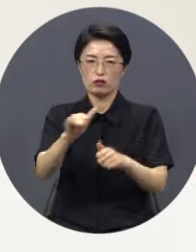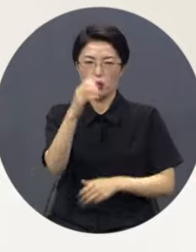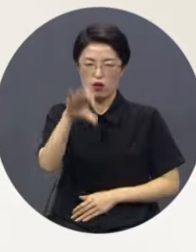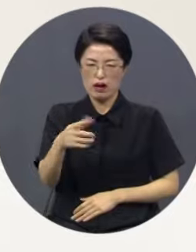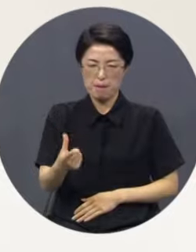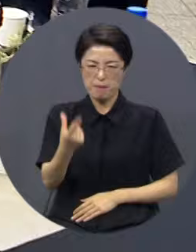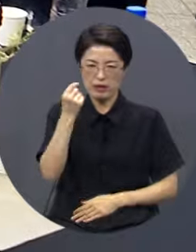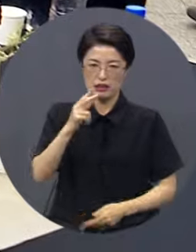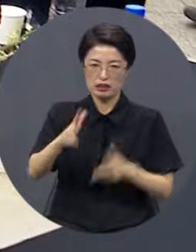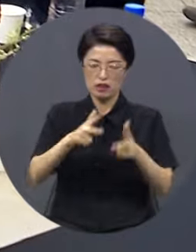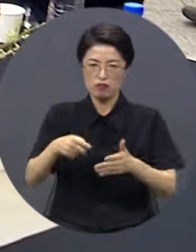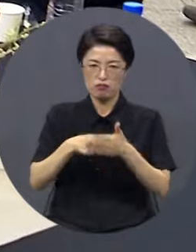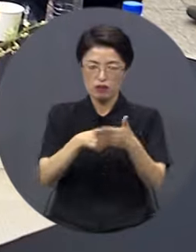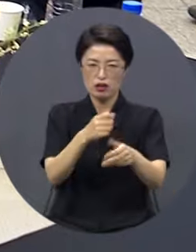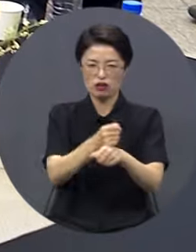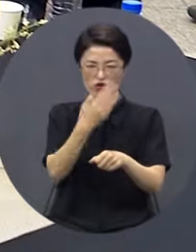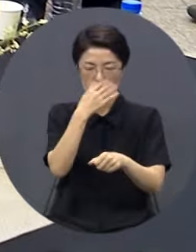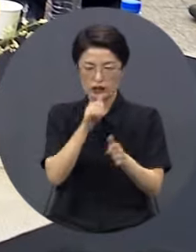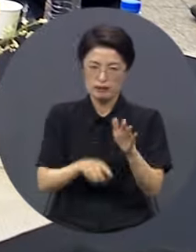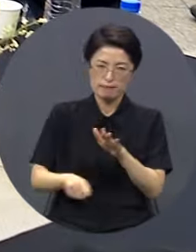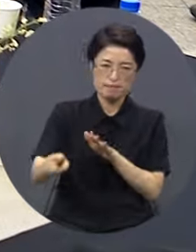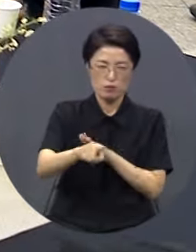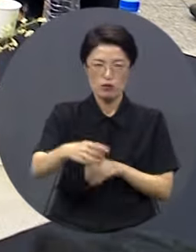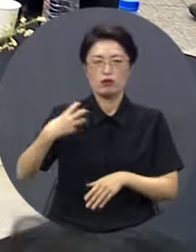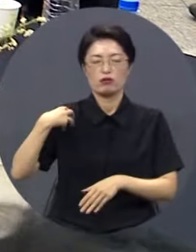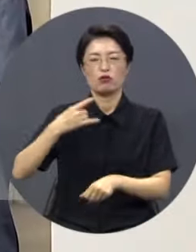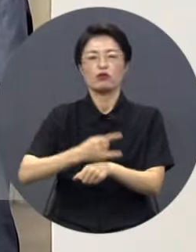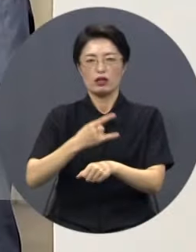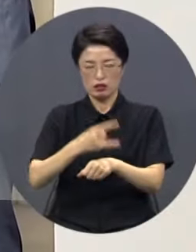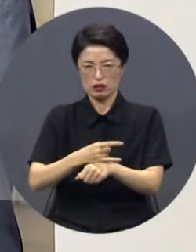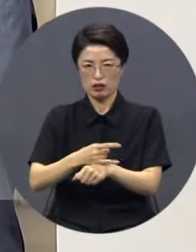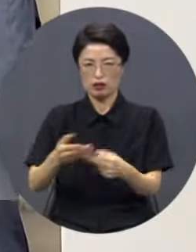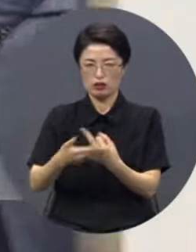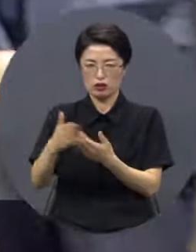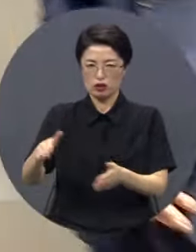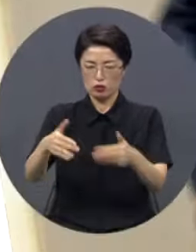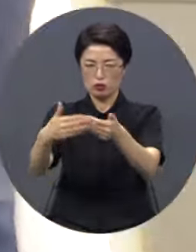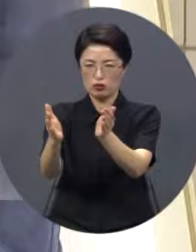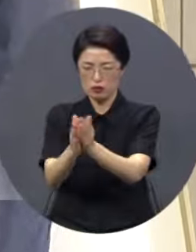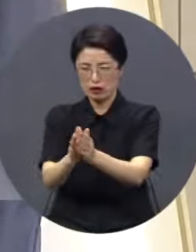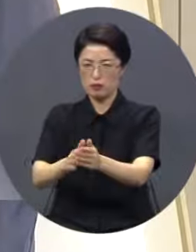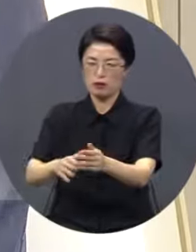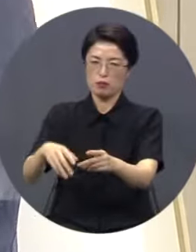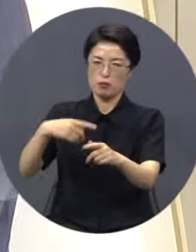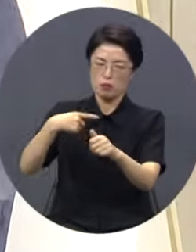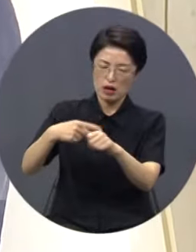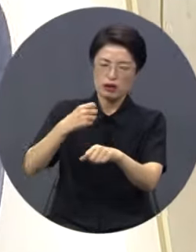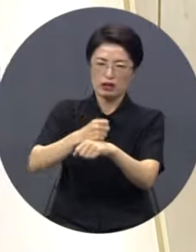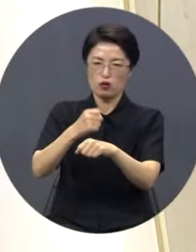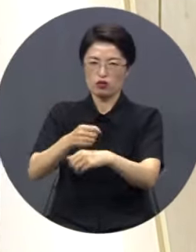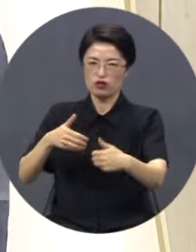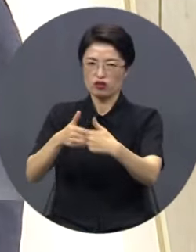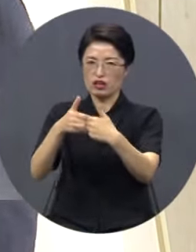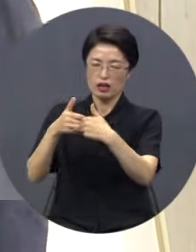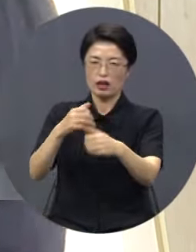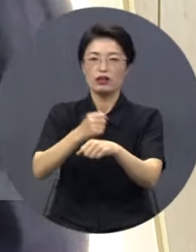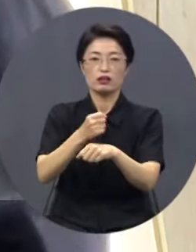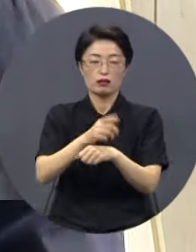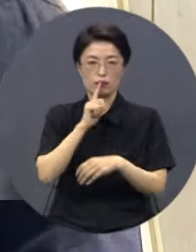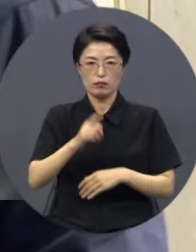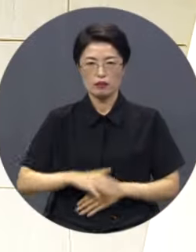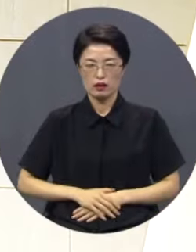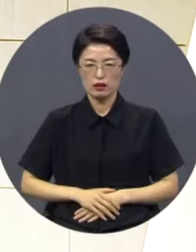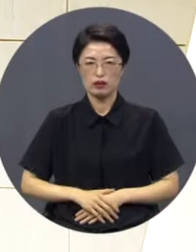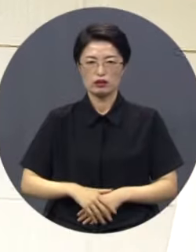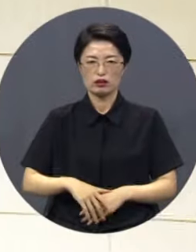역할 며 제주 도정을 비판하고 하겠다고 말했습니다 국민의 힘은 당원 만남의 행사를 열어